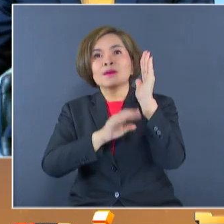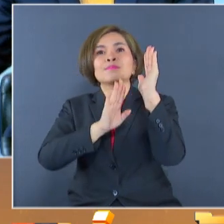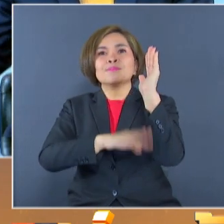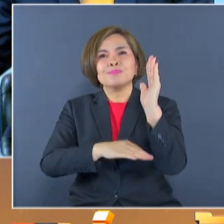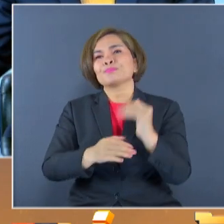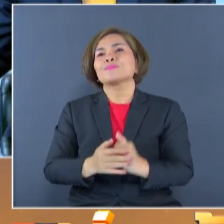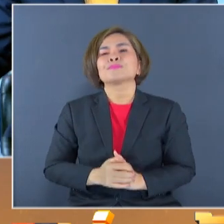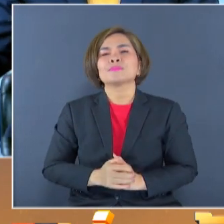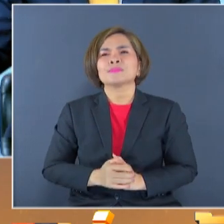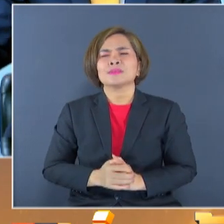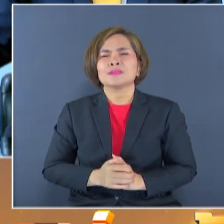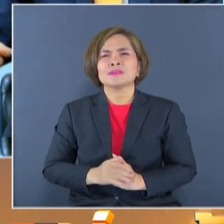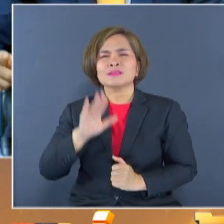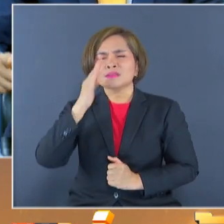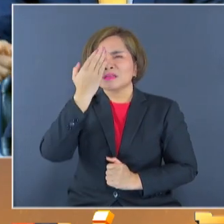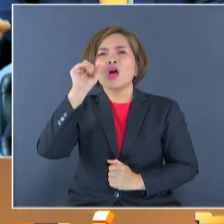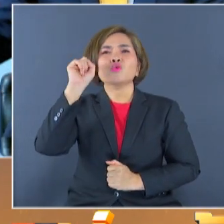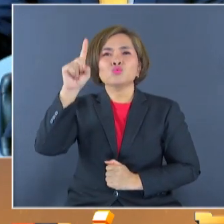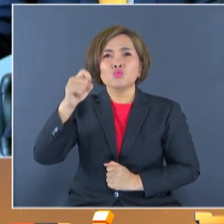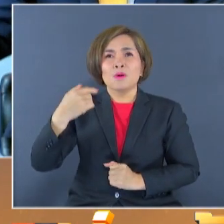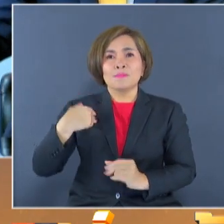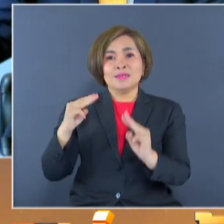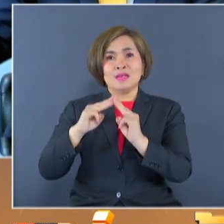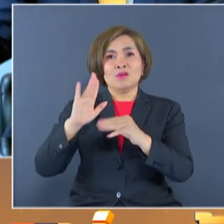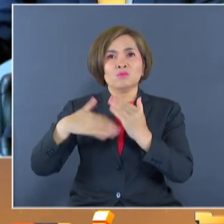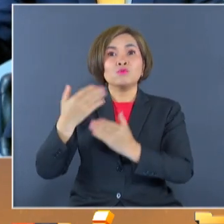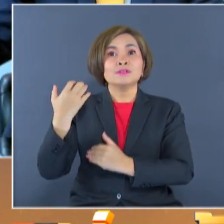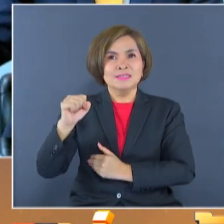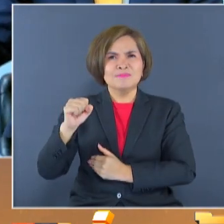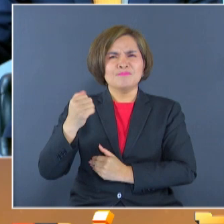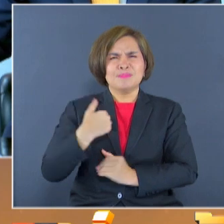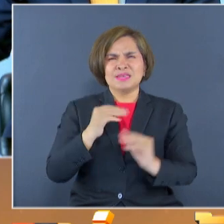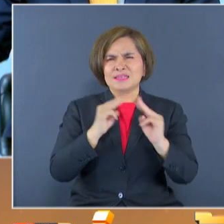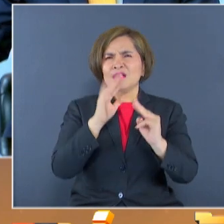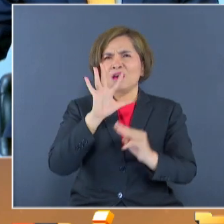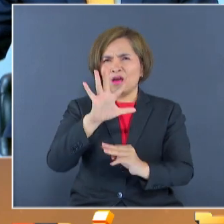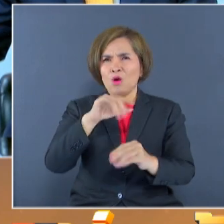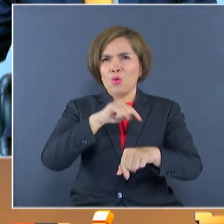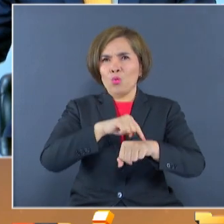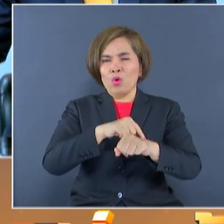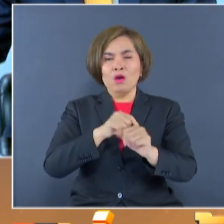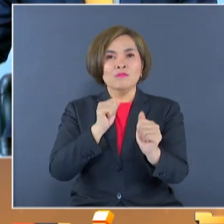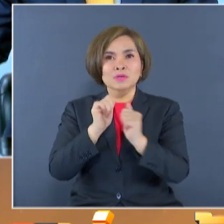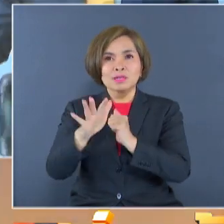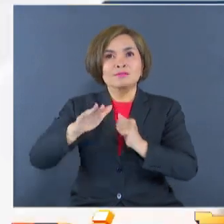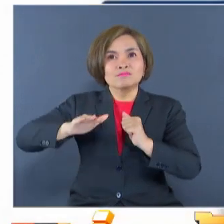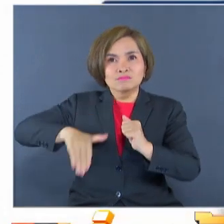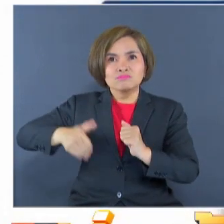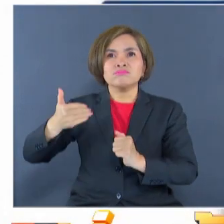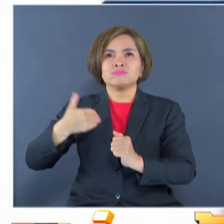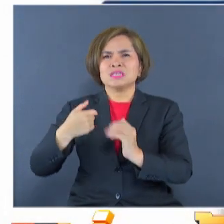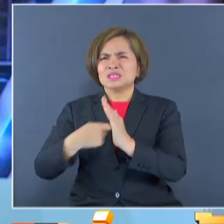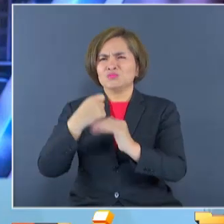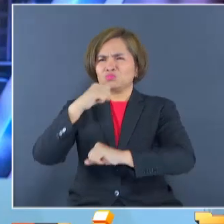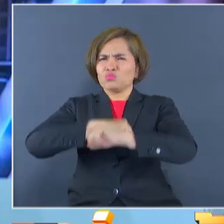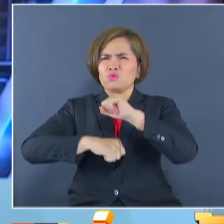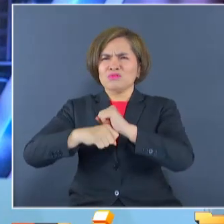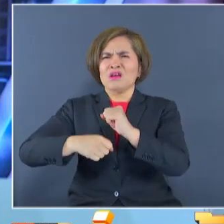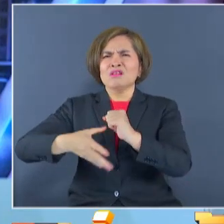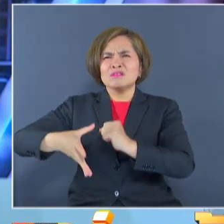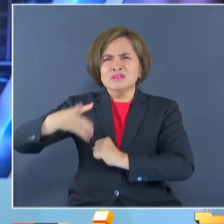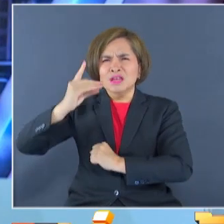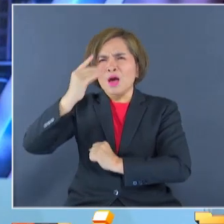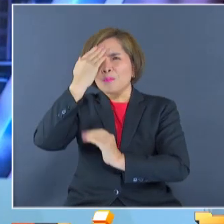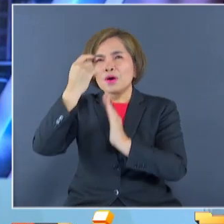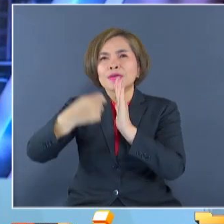คุณสามารถบอกวายังนาเป็ห่ง เพระวามีถึ 10 สัญา และมี 5 สัญญาที่ล้าช้าส่สาเหตททำใหการกอดสรางลาช้า มอง